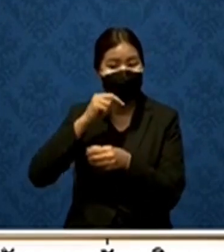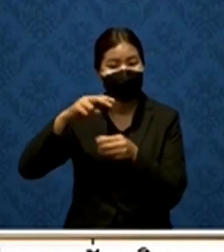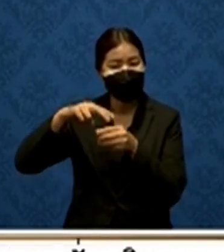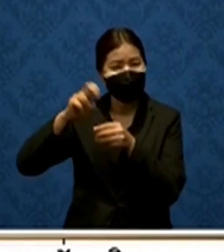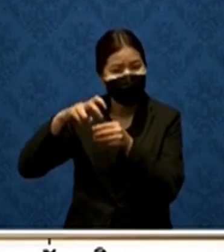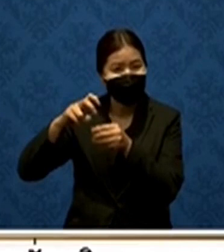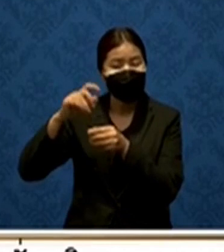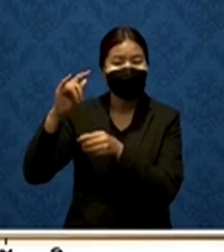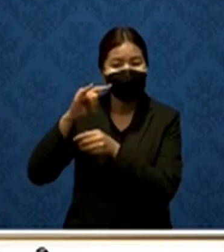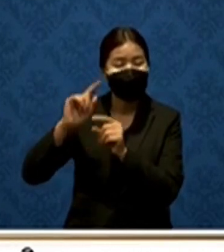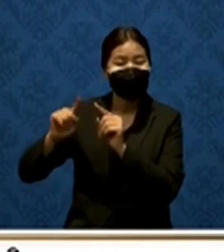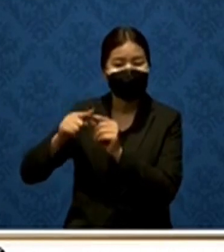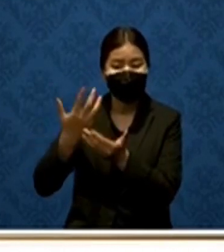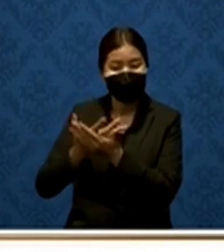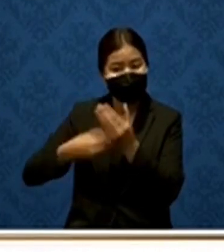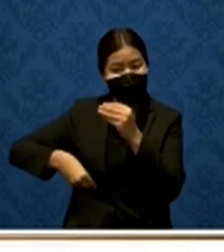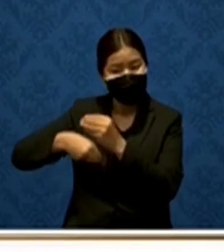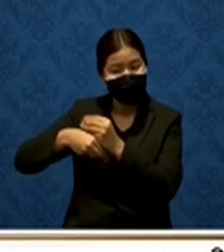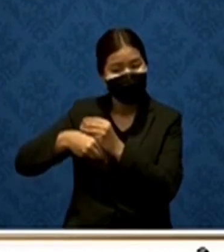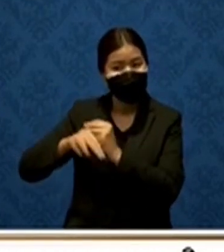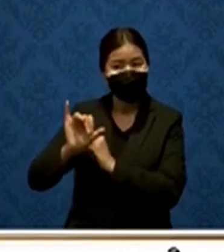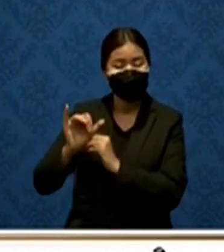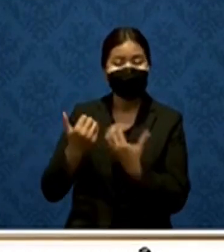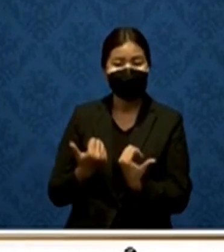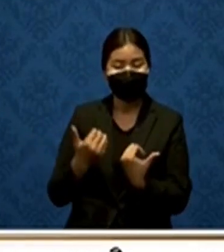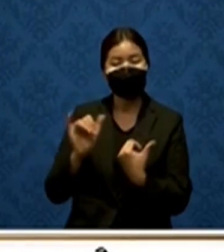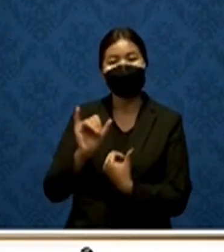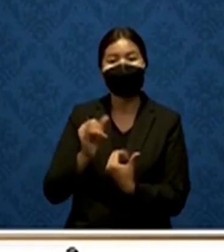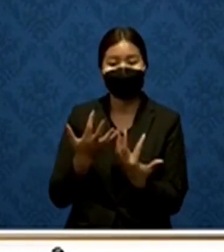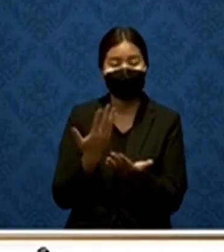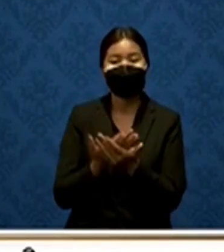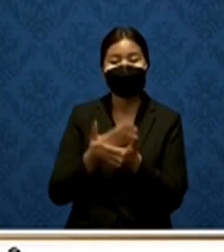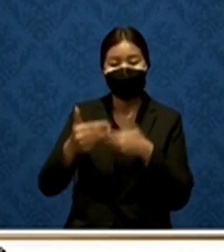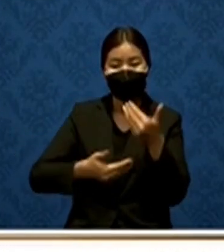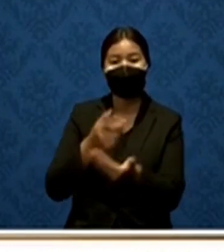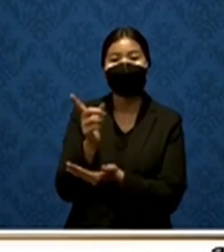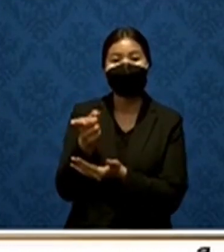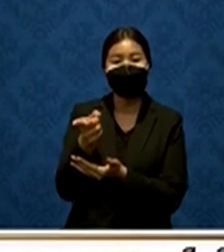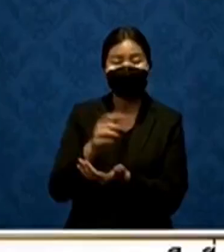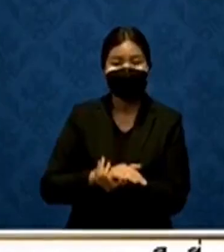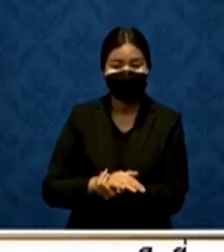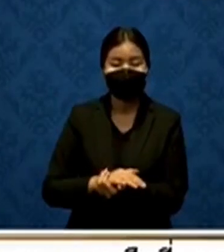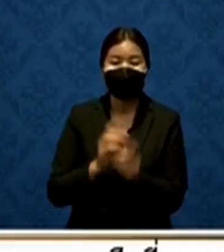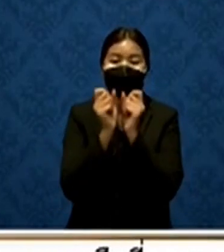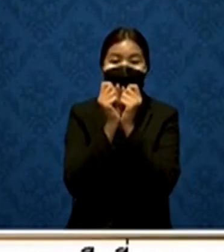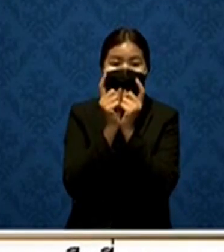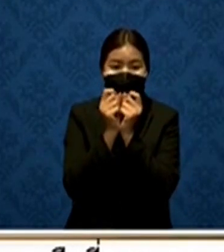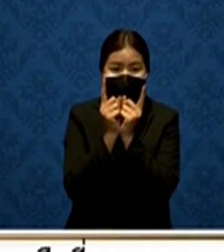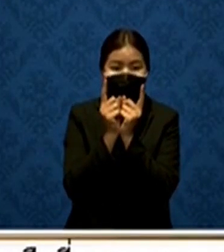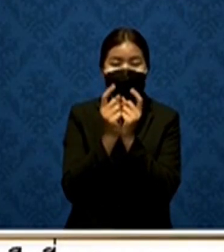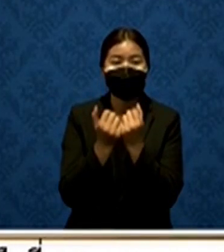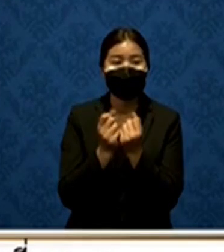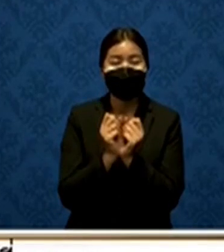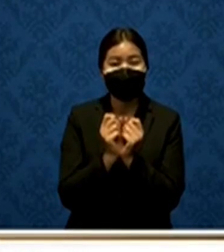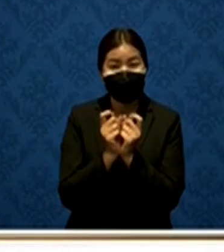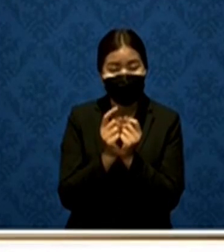จะขึ้นราคายัไม่มีการอนุญาตให้ข้นราคานะครับยังขายราคาเดิมครับว่ามีกึงสำเร็จรูปที่มี